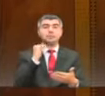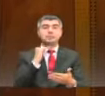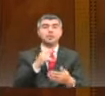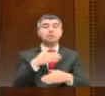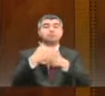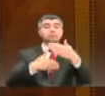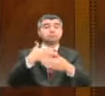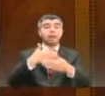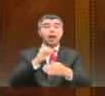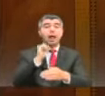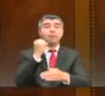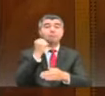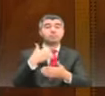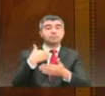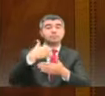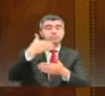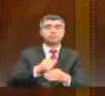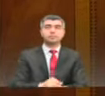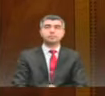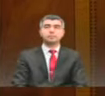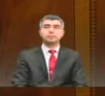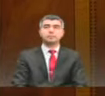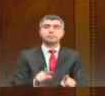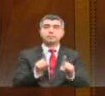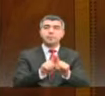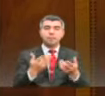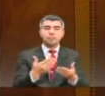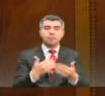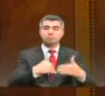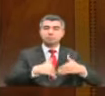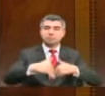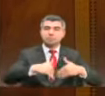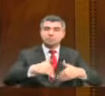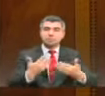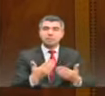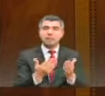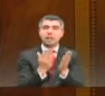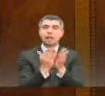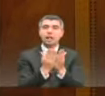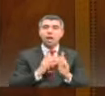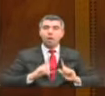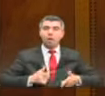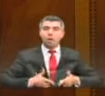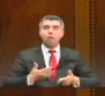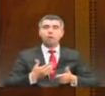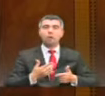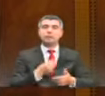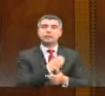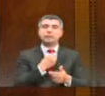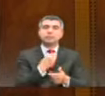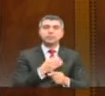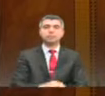السنوات لتأهيل البنيات والتجهيزات والموارد التعليمية والصحية. سنقوم